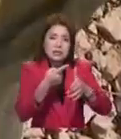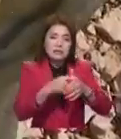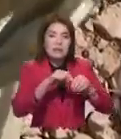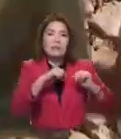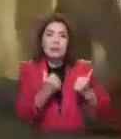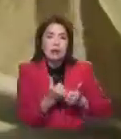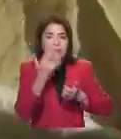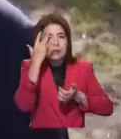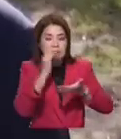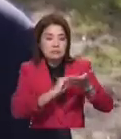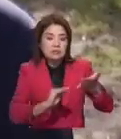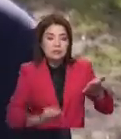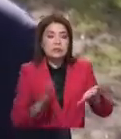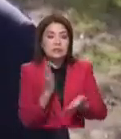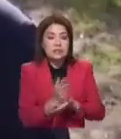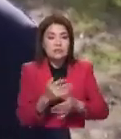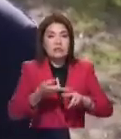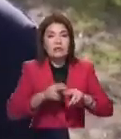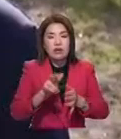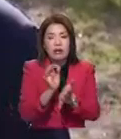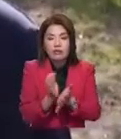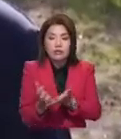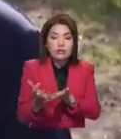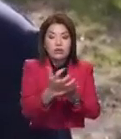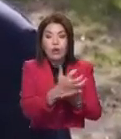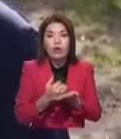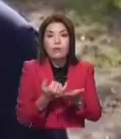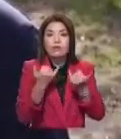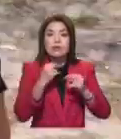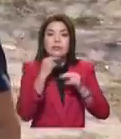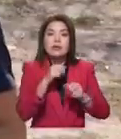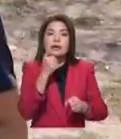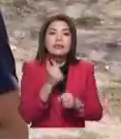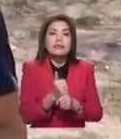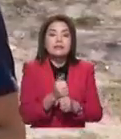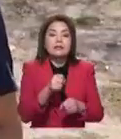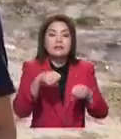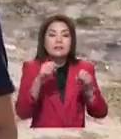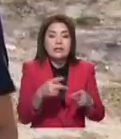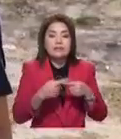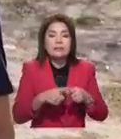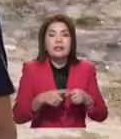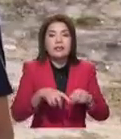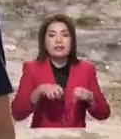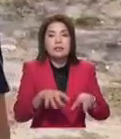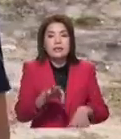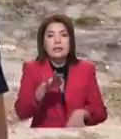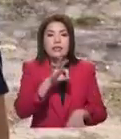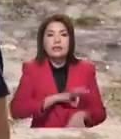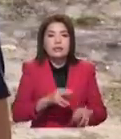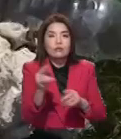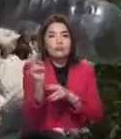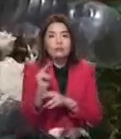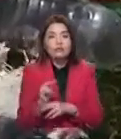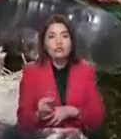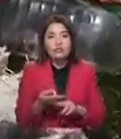туралы ойлары жазылған. Біз жер үсті қоқыстарын жинадық, бірақ қазір басты міндет арнайы техниканы пайдалана отырып, кәсіби